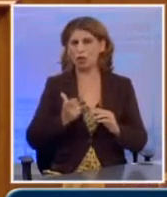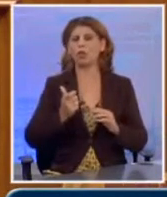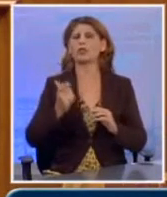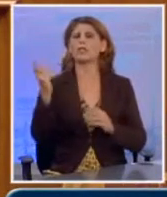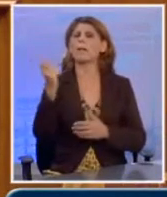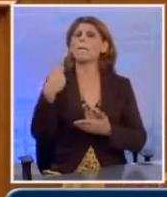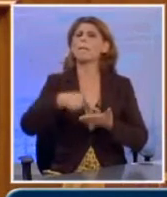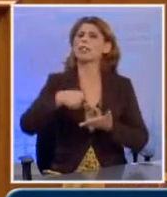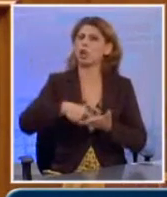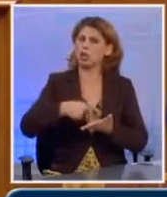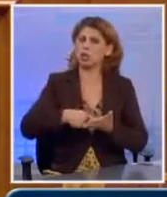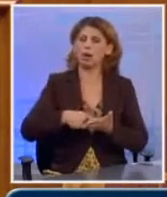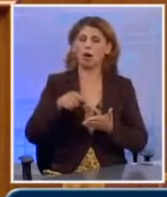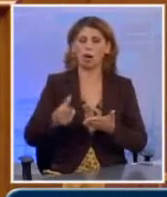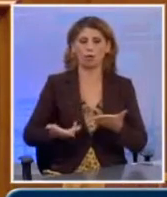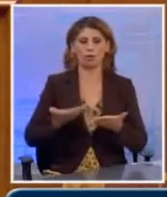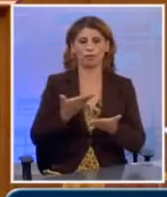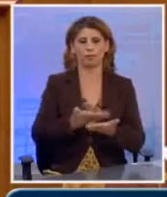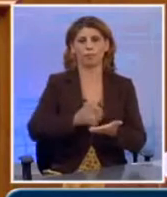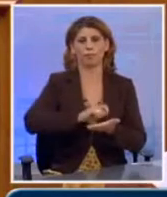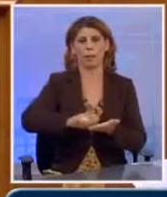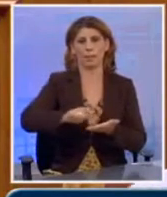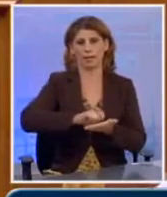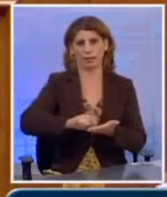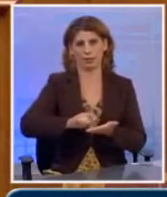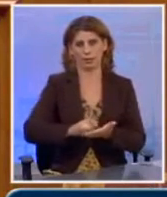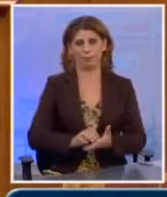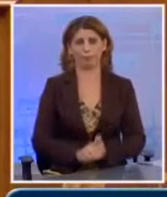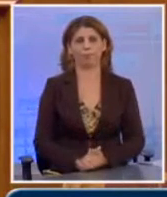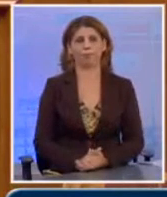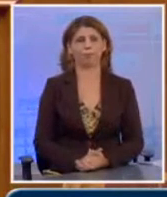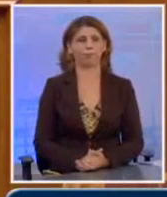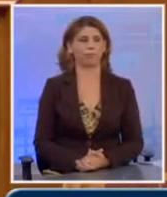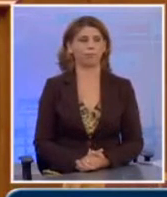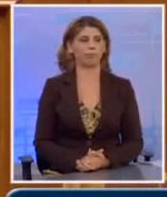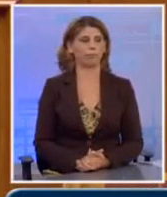Το καταθέτω στα πρακτικά αυτό. Κατευλήθη λοιπόν